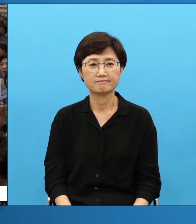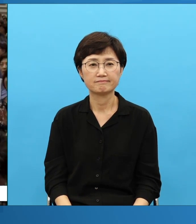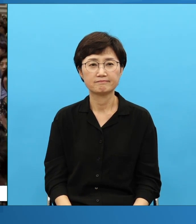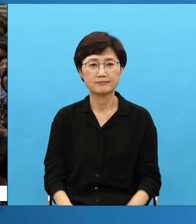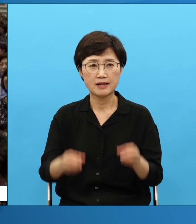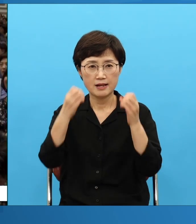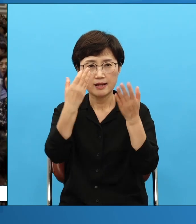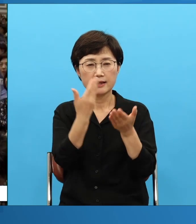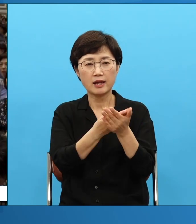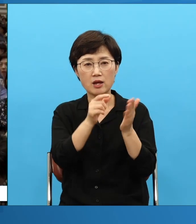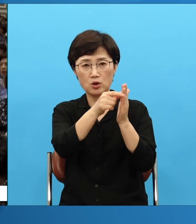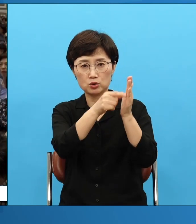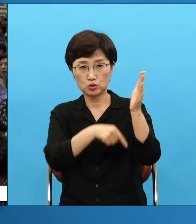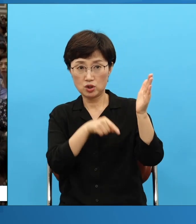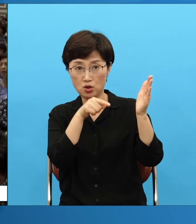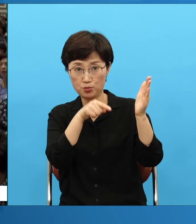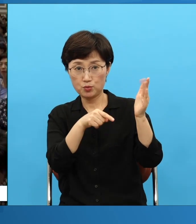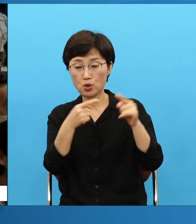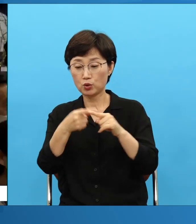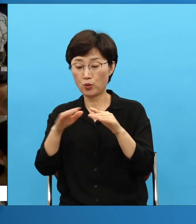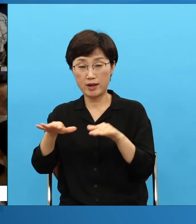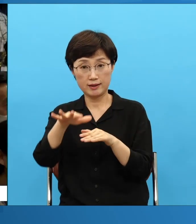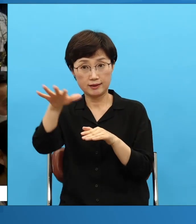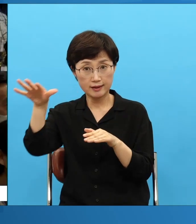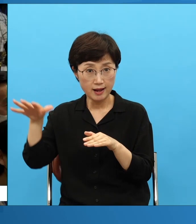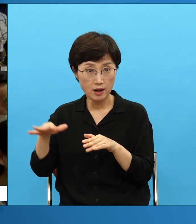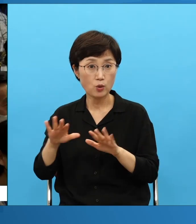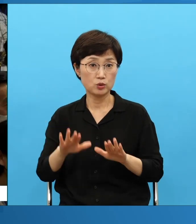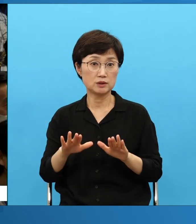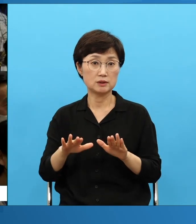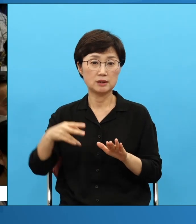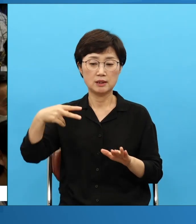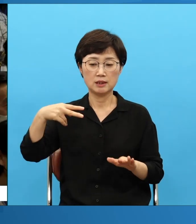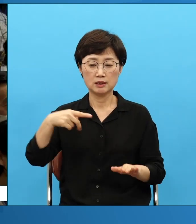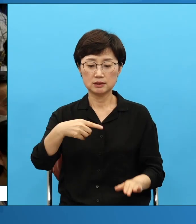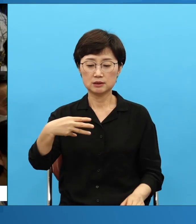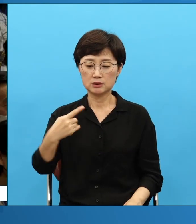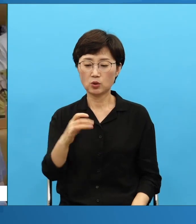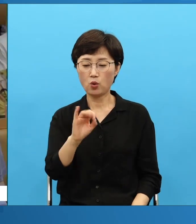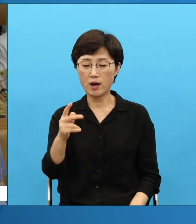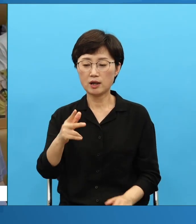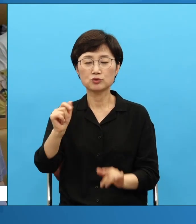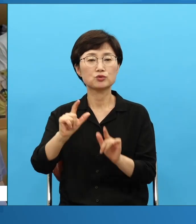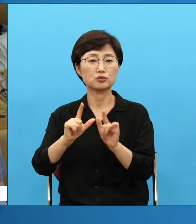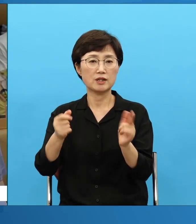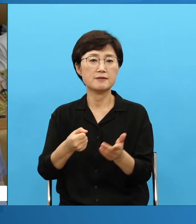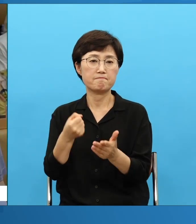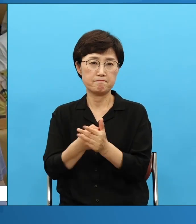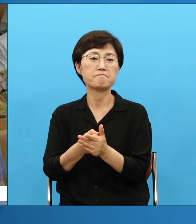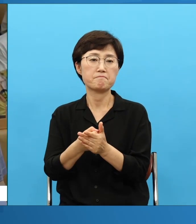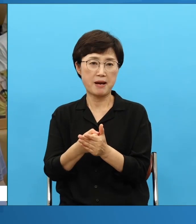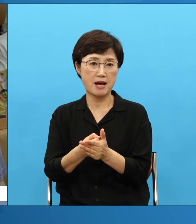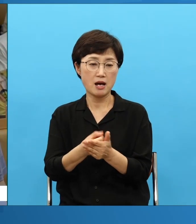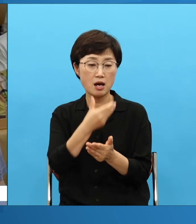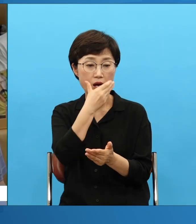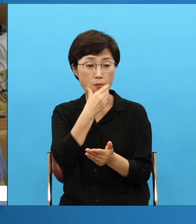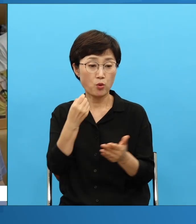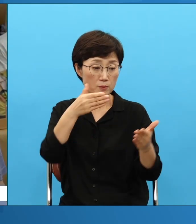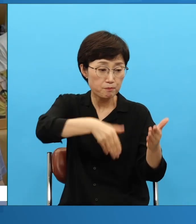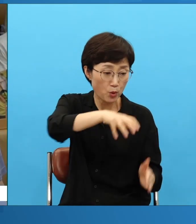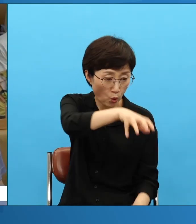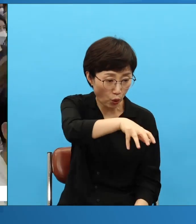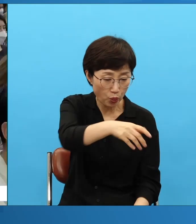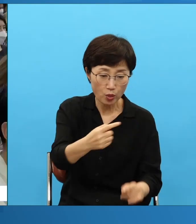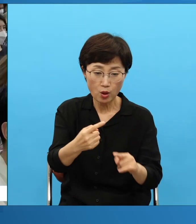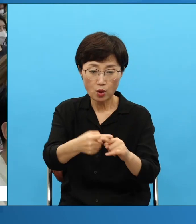개혁총회 및 전도협회 산하 모든 교회는 오늘을 드로아 주일로 드리고 복음이 들어가지 않은 곳, 교회가